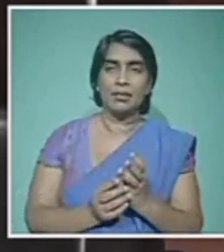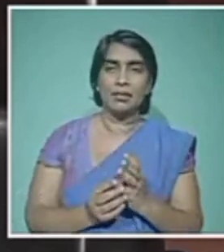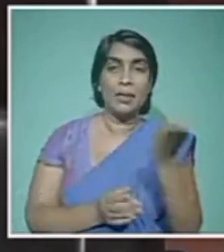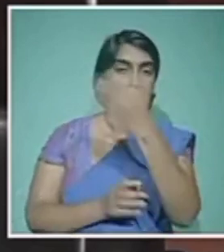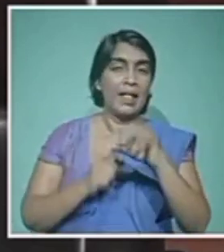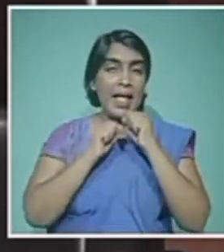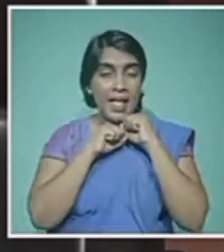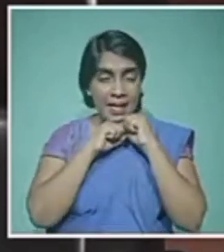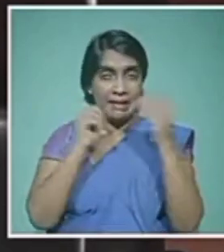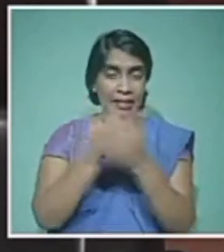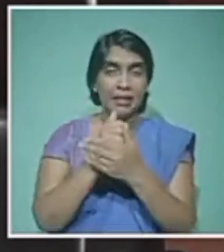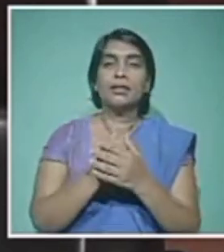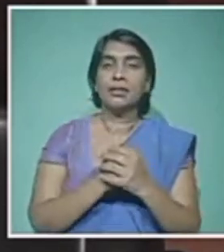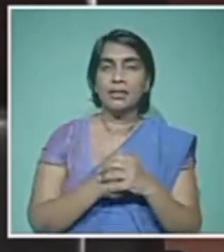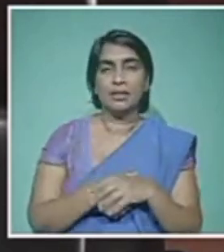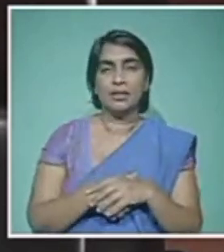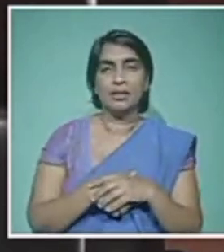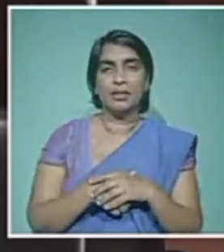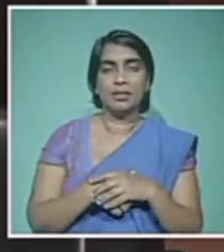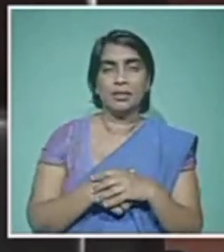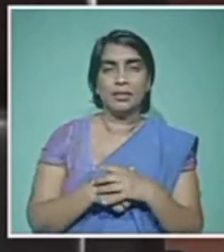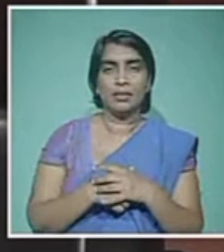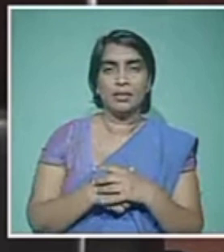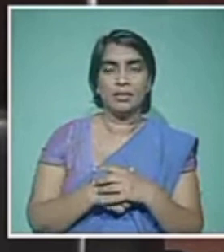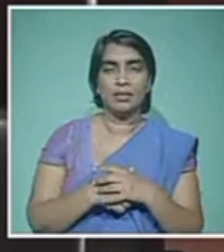මේකළු හැංගිලා ඉන්න කාලේ